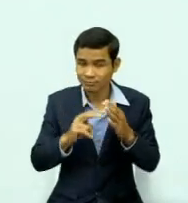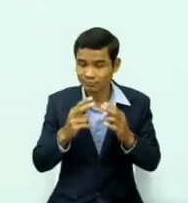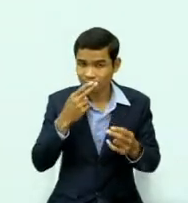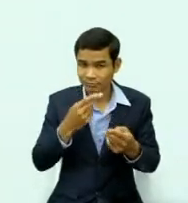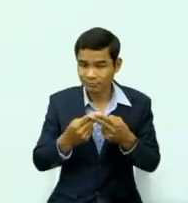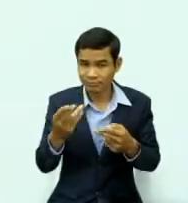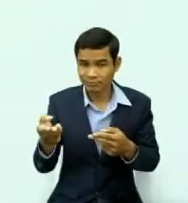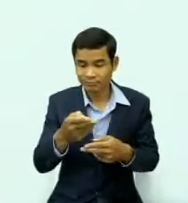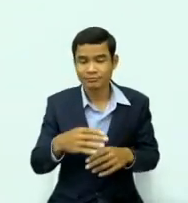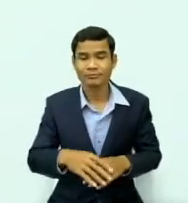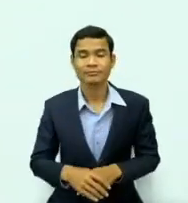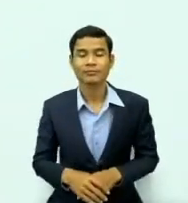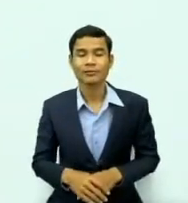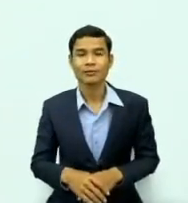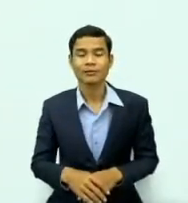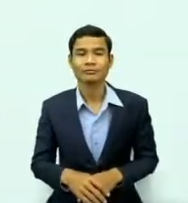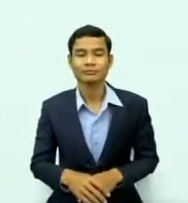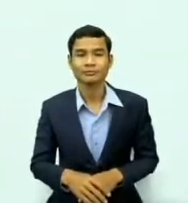nè con ná.